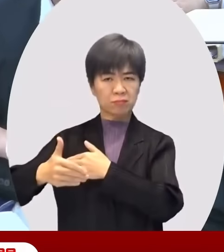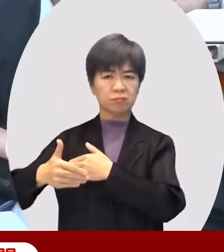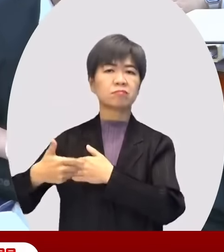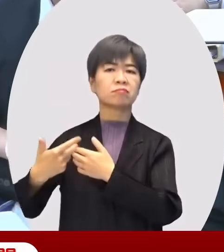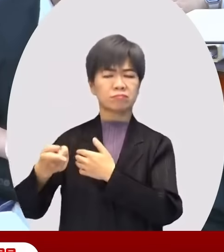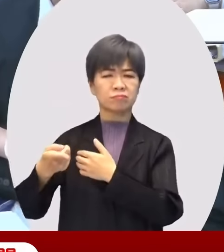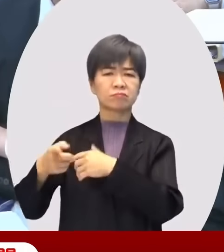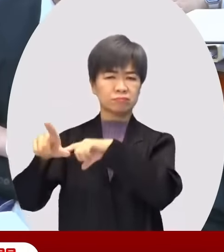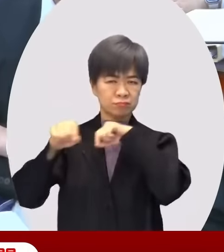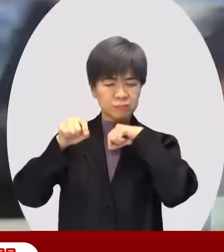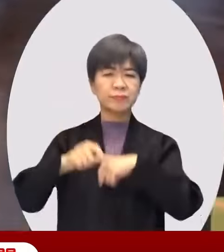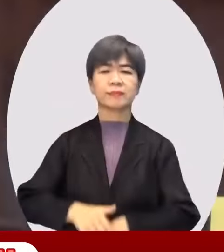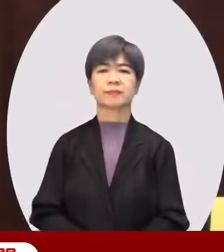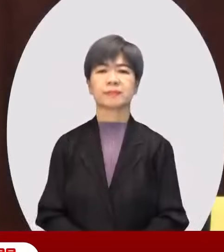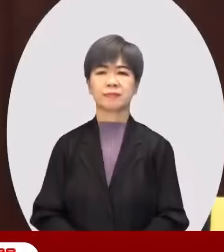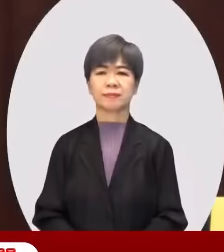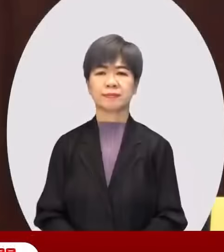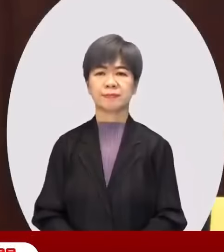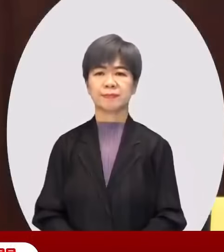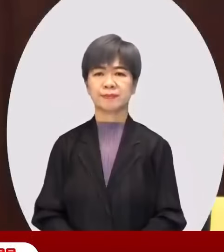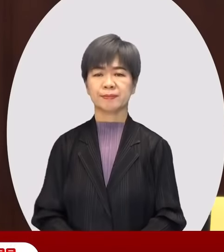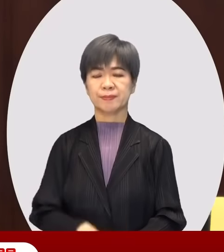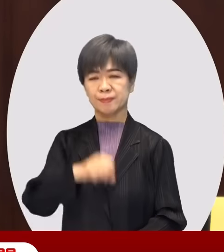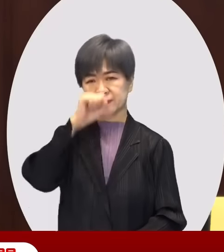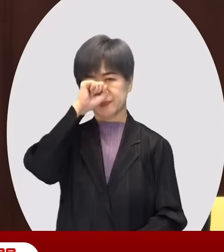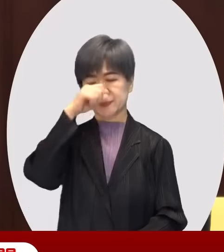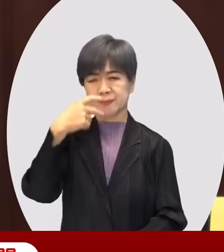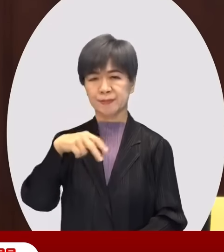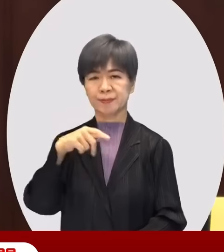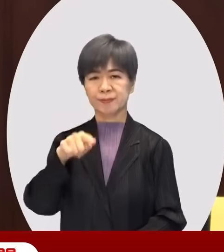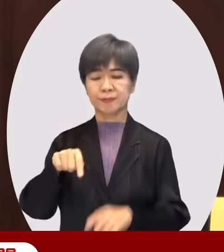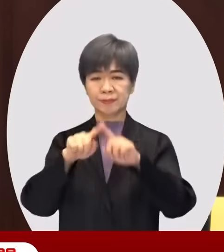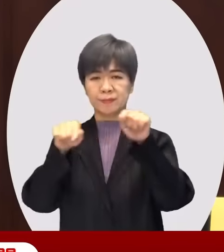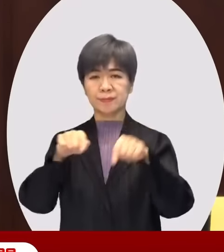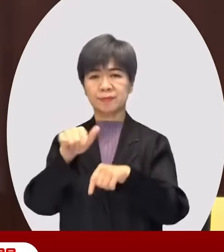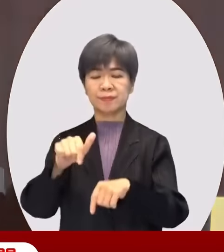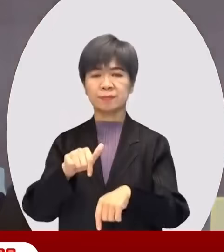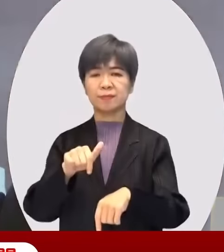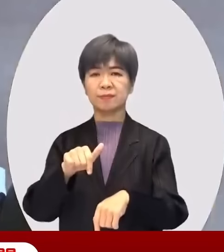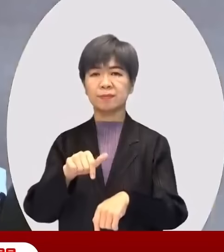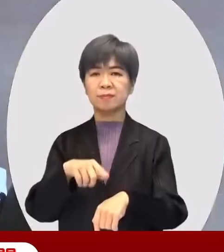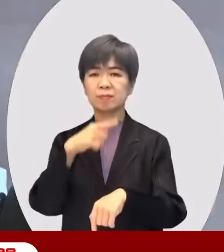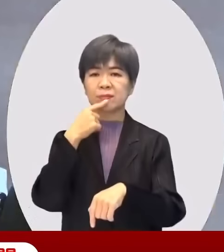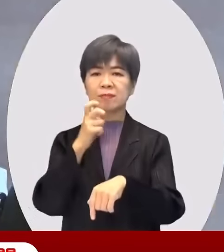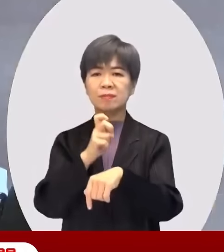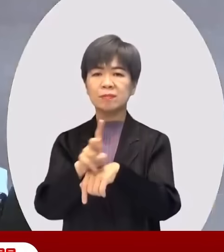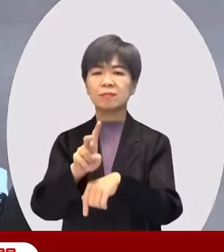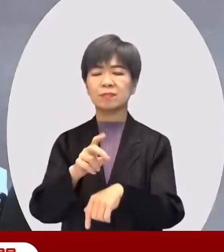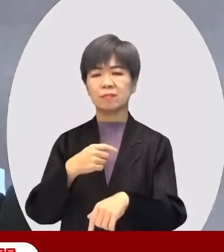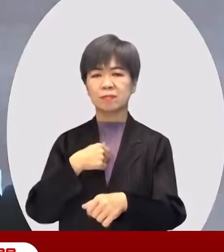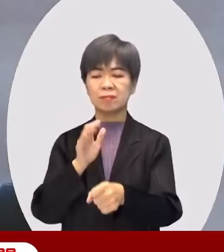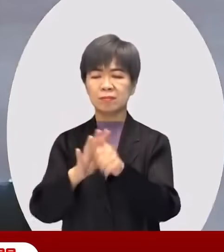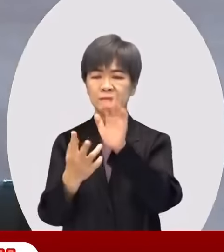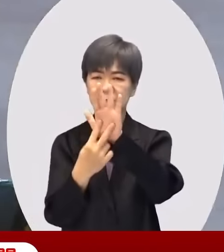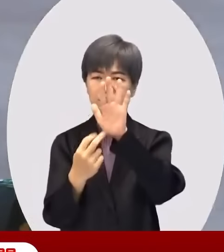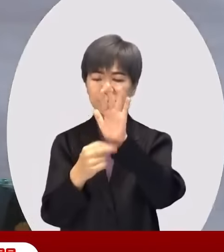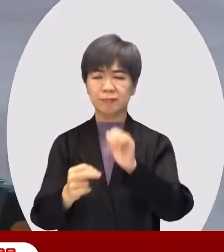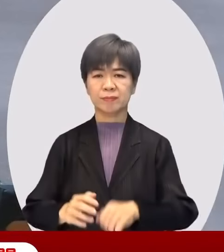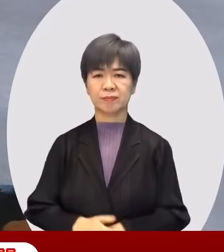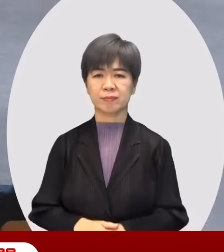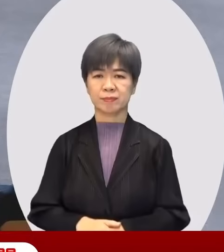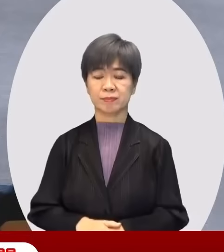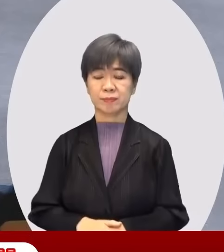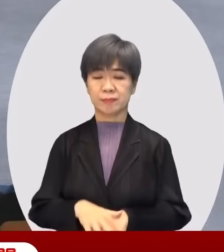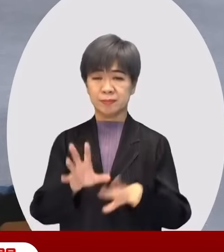办理。以上，谢谢。 好，我们接着请那个张文珍教授。 还有22秒，我再补充一下。好，抱歉，我想在